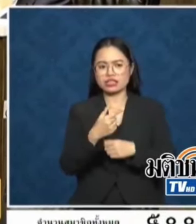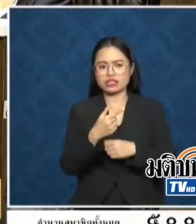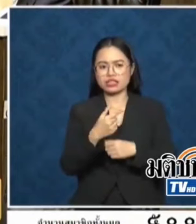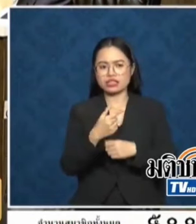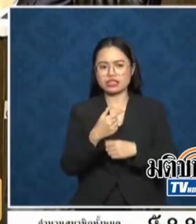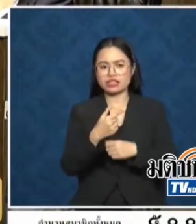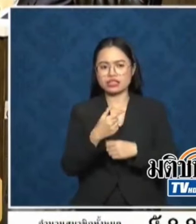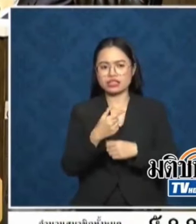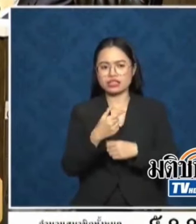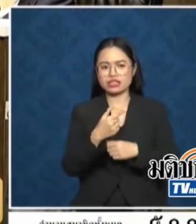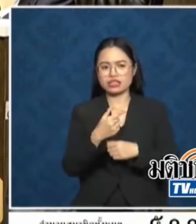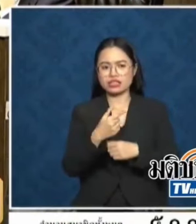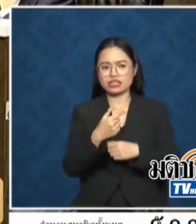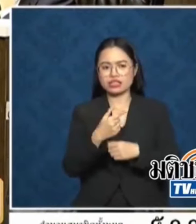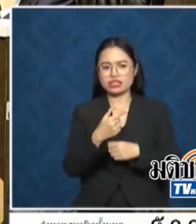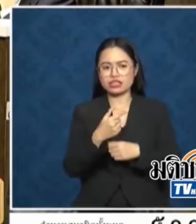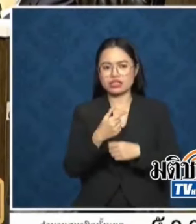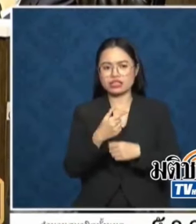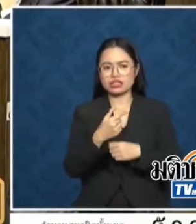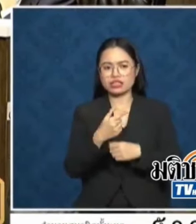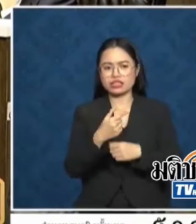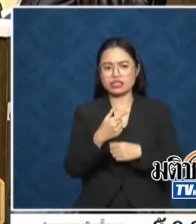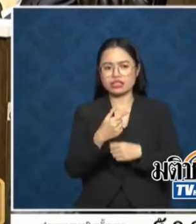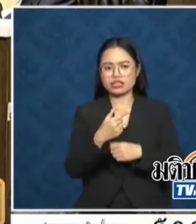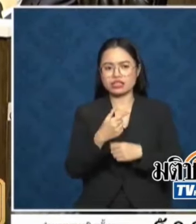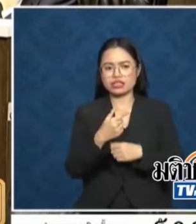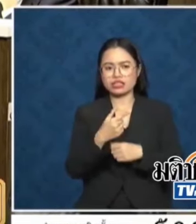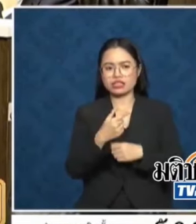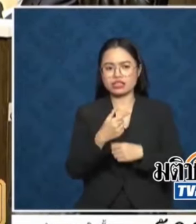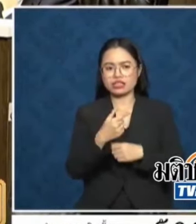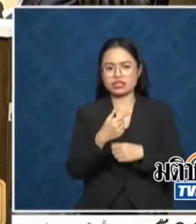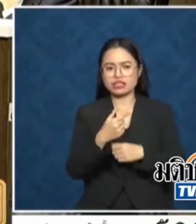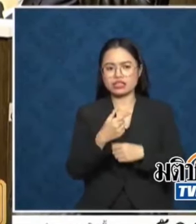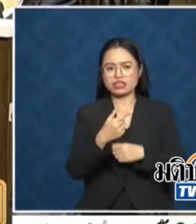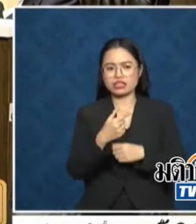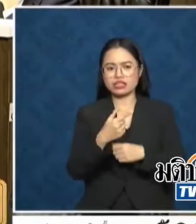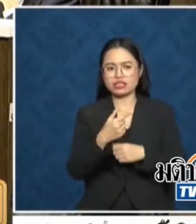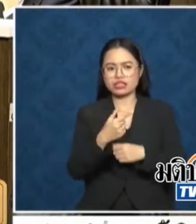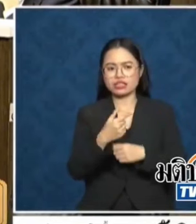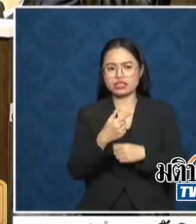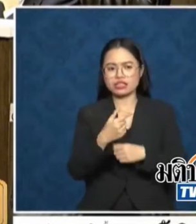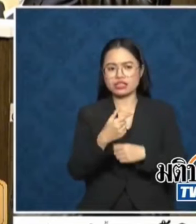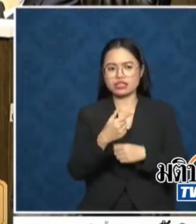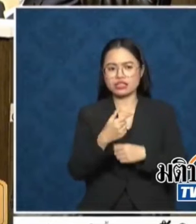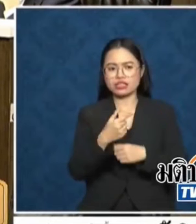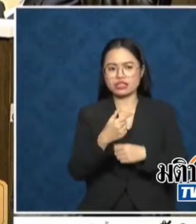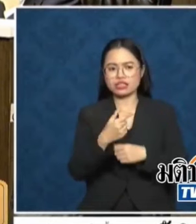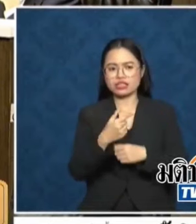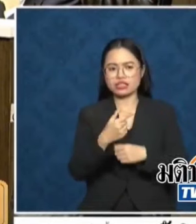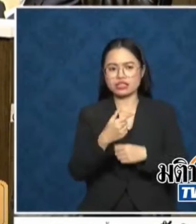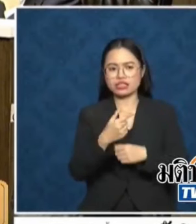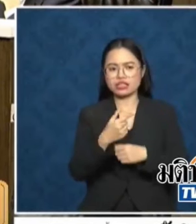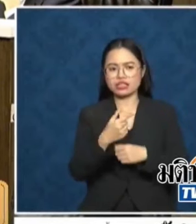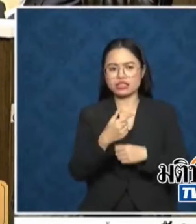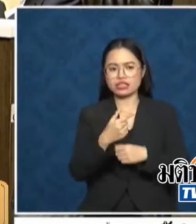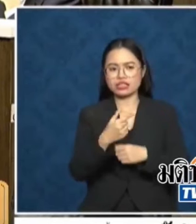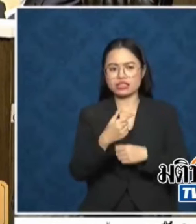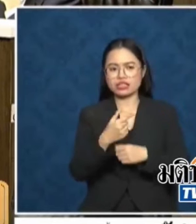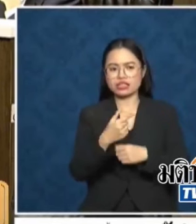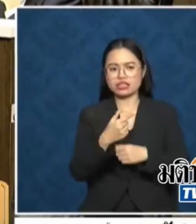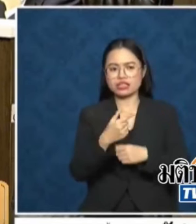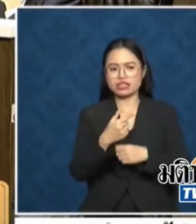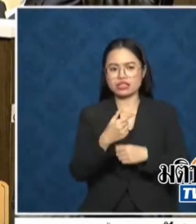ภูกระดึงเนี่ยก็ของท่านนะครับท่านควรจะมามีส่วนเกี่ยวข้องบ้างผมว่าถ้าเกิดเป็นอย่างนี้รอบหน้าผมจะเสนอกระทู้ถามท่านนายกนะครับว่า